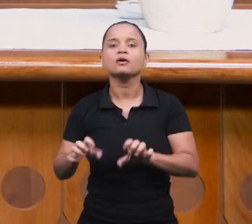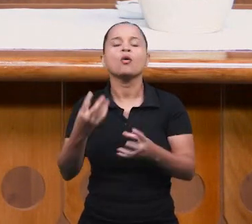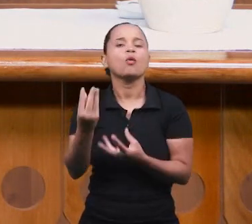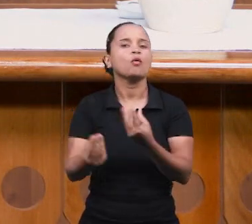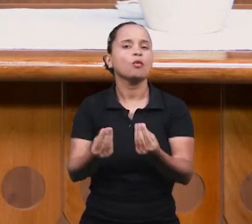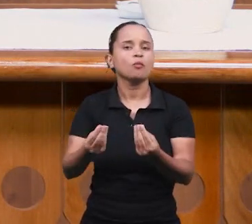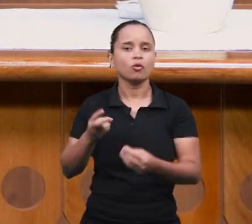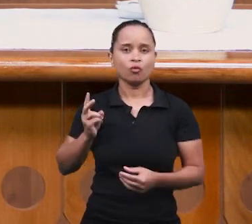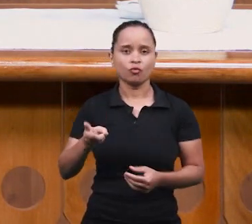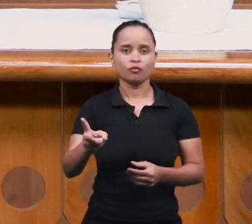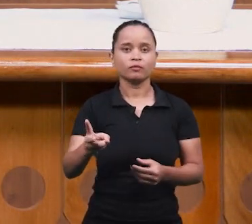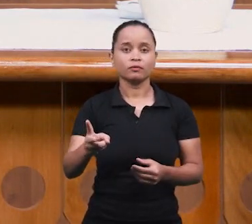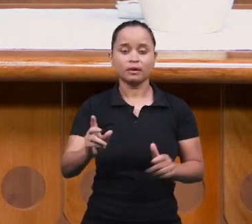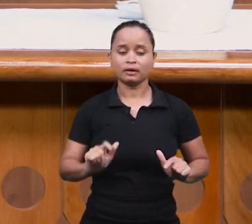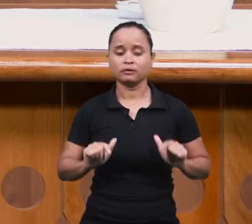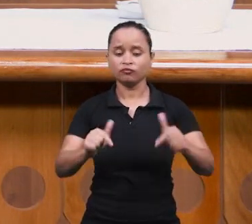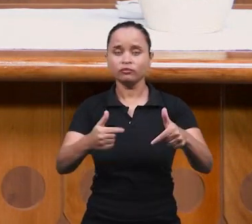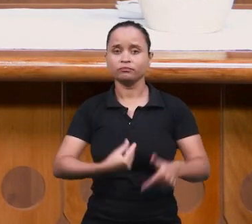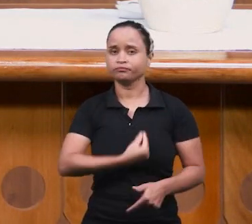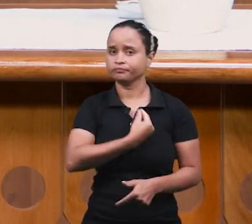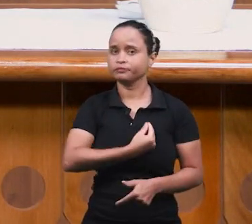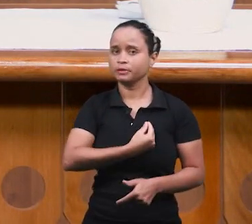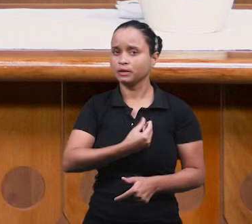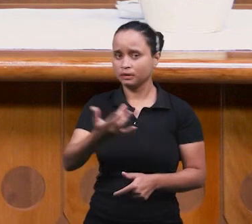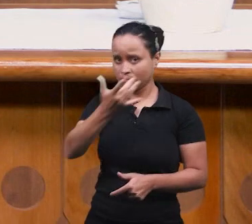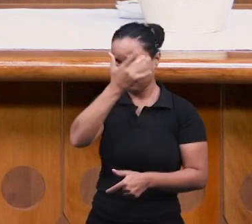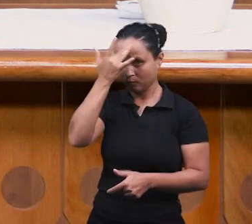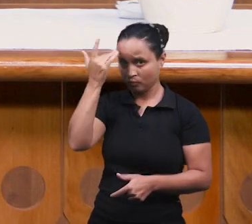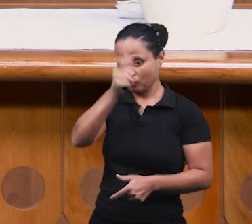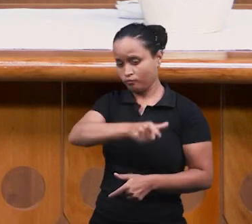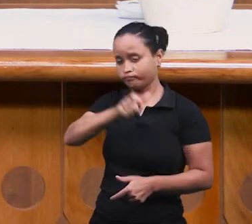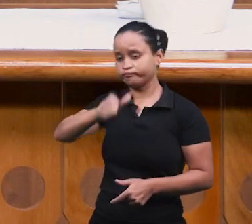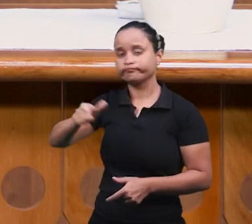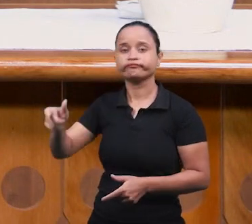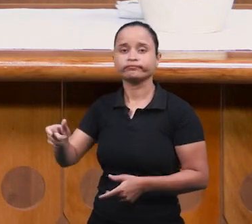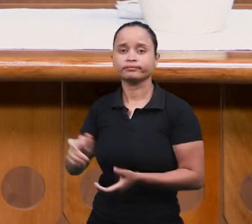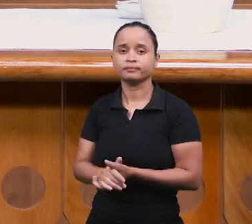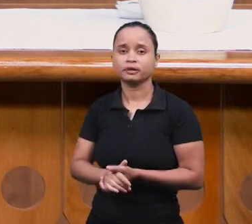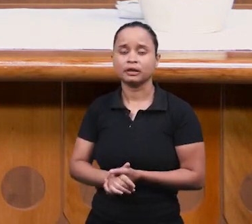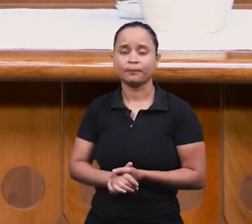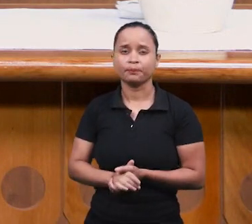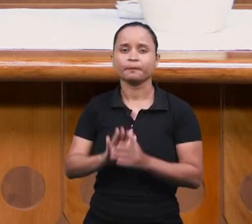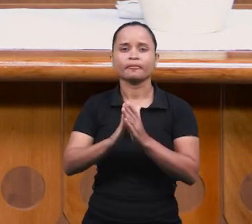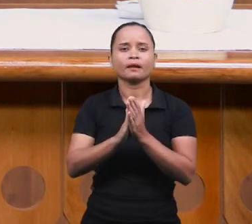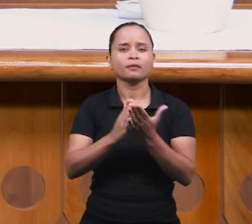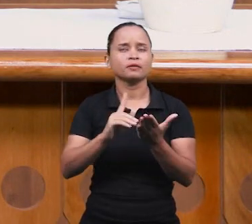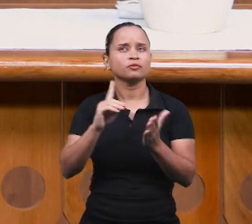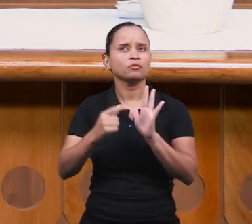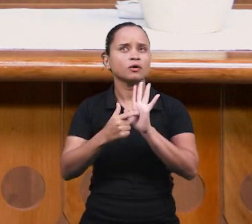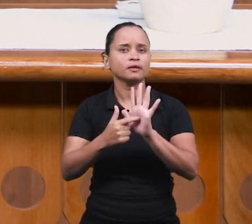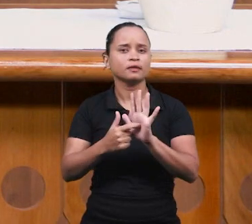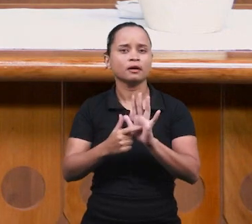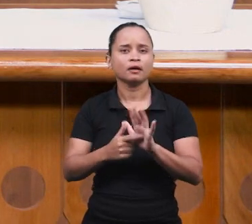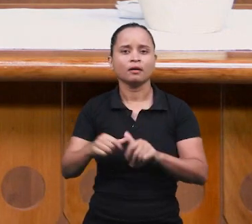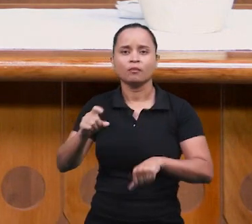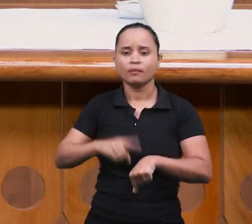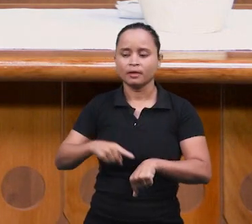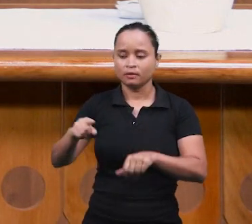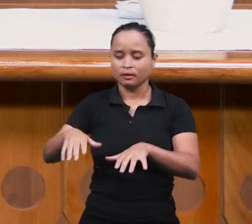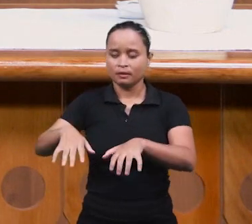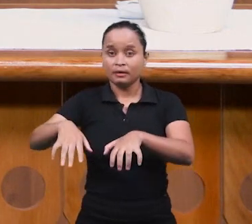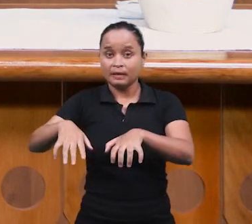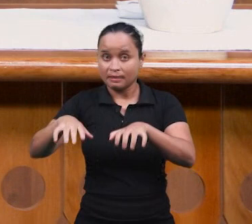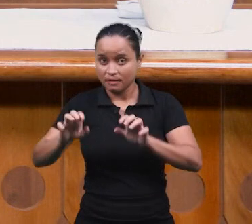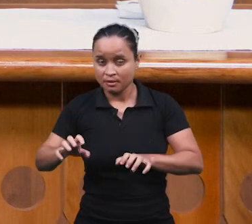et continue à opérer dans la vie des personnes. La parole nous dit que Ézéchias, quand il entend cette parole,